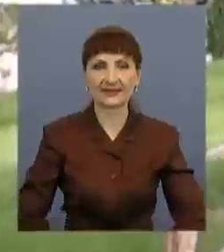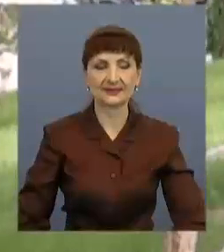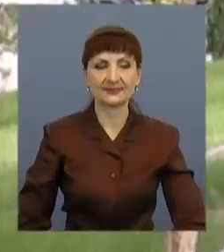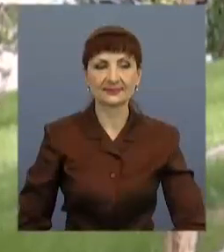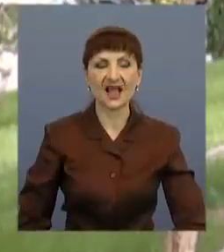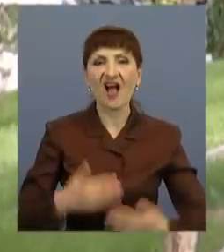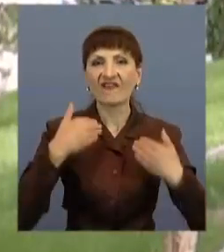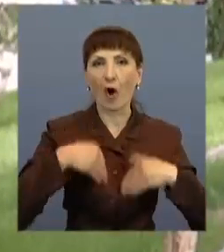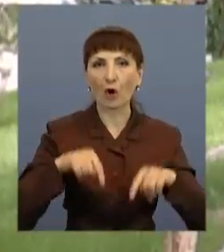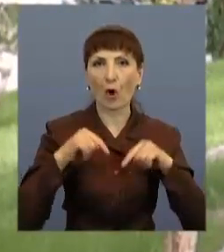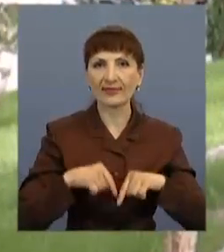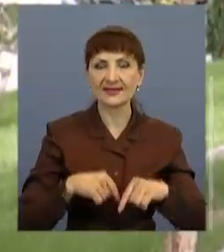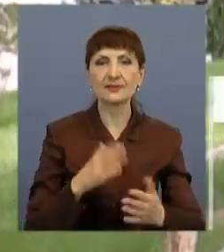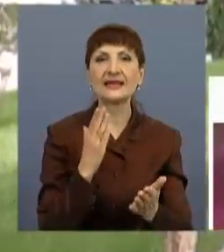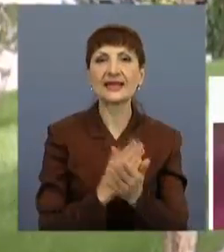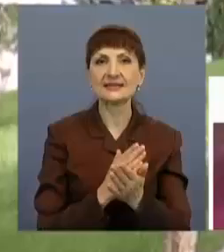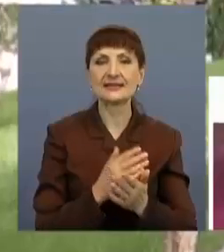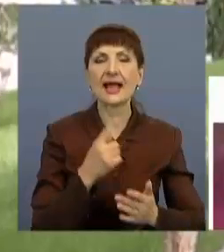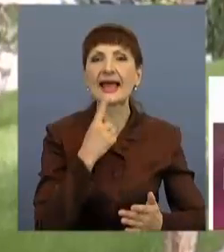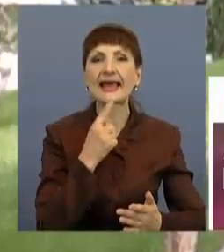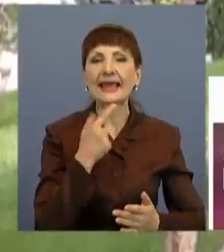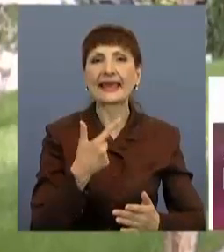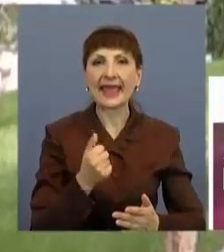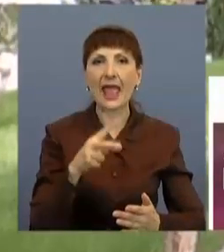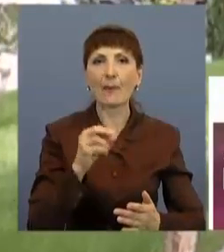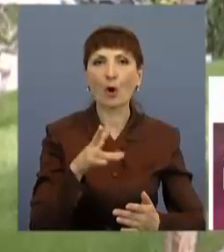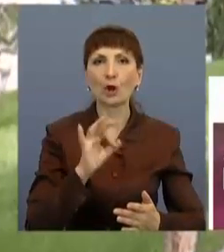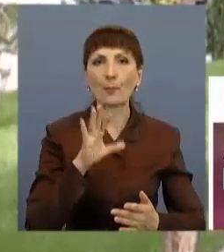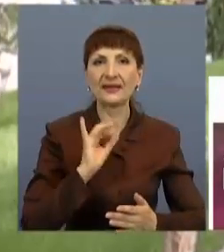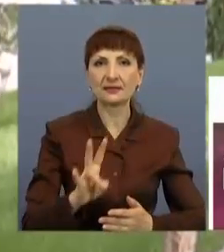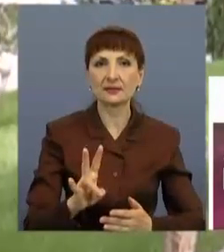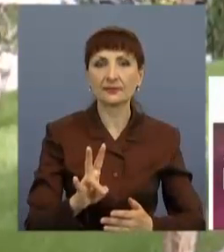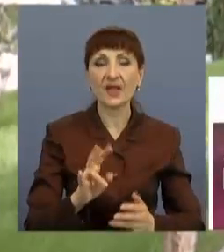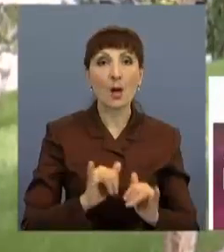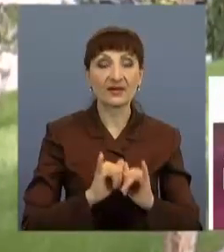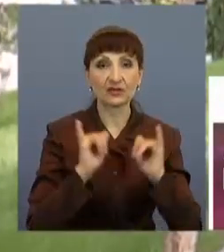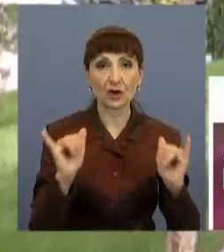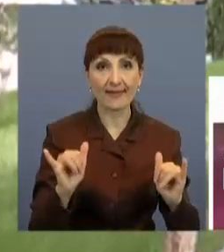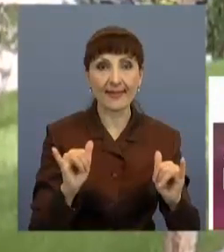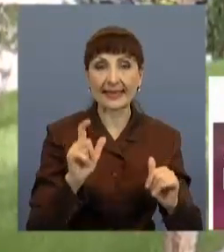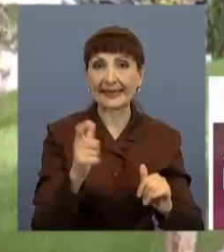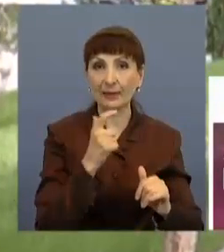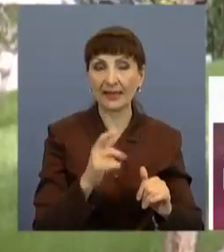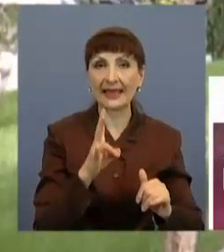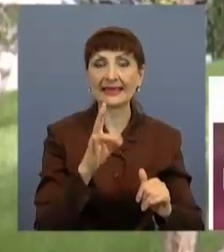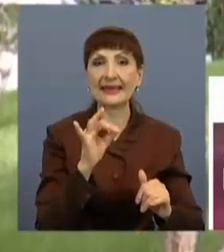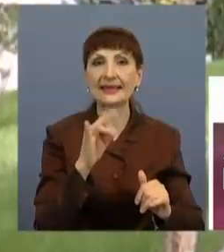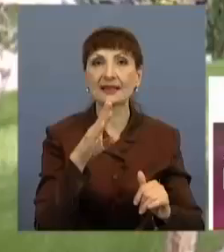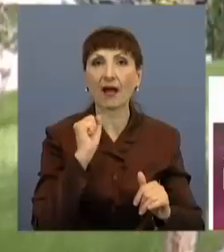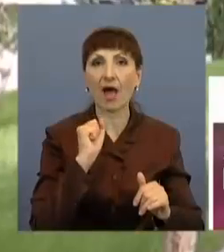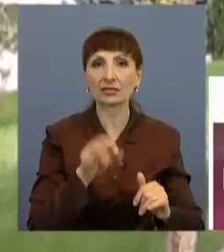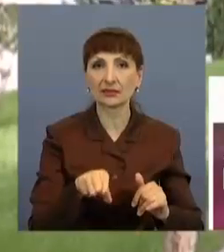В организме есть гемоглобин. И вот при превышении нормы поступления в организм